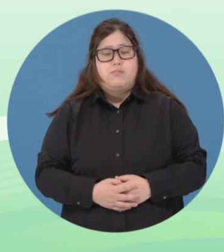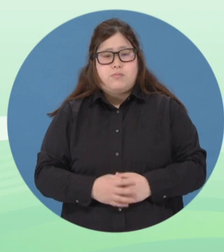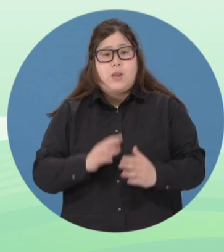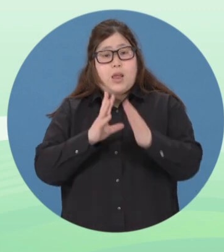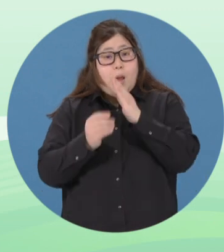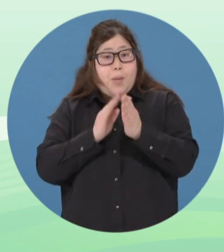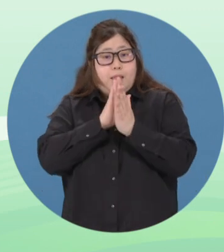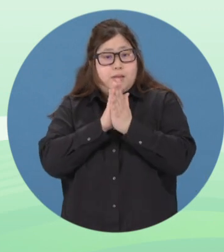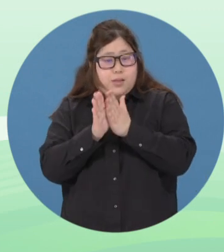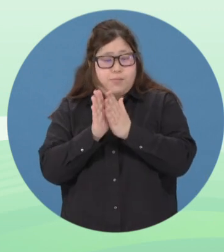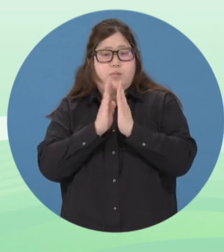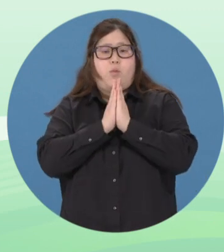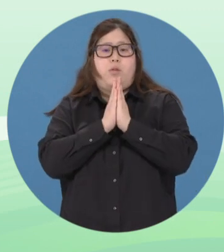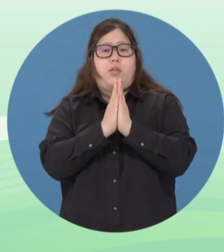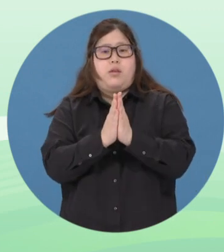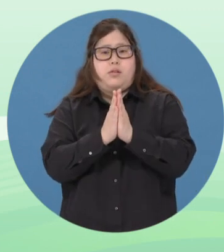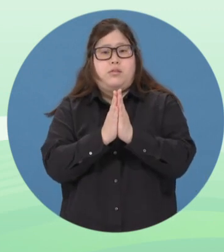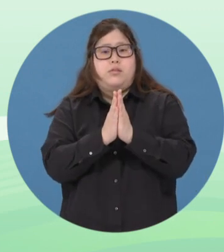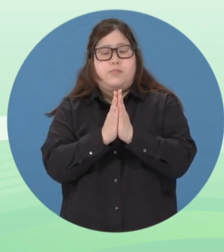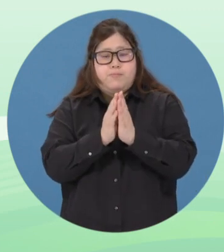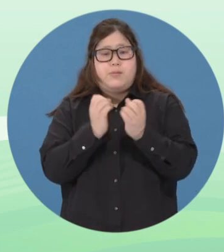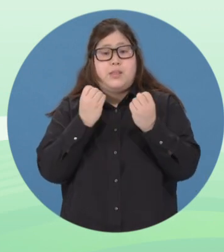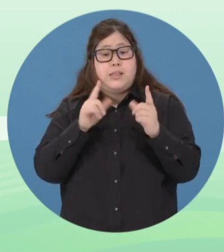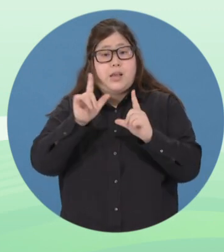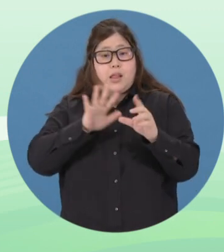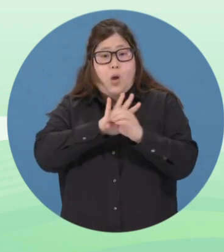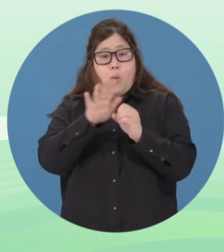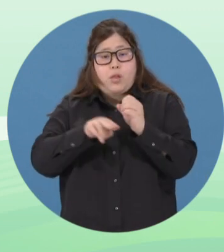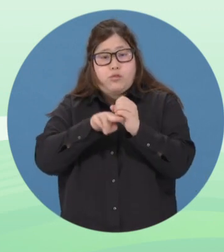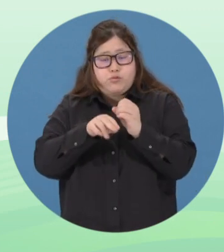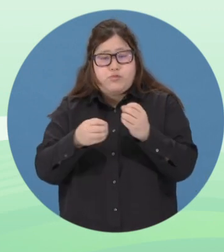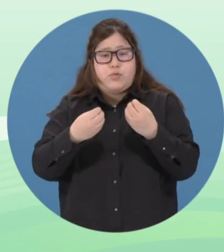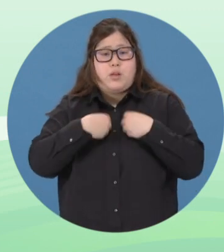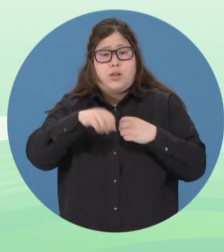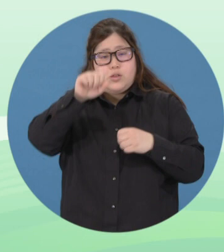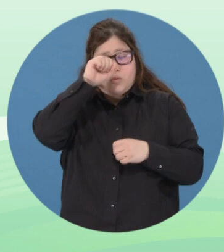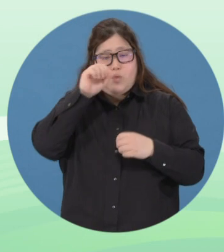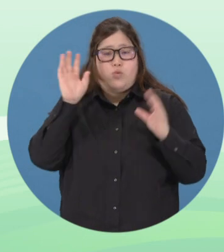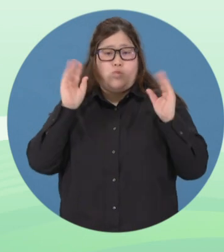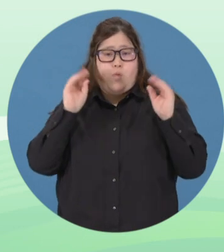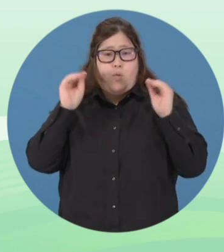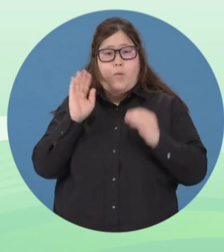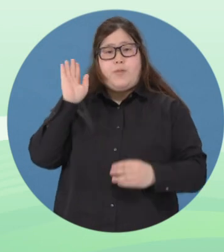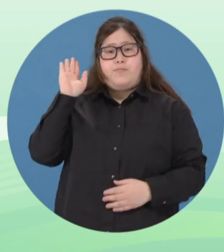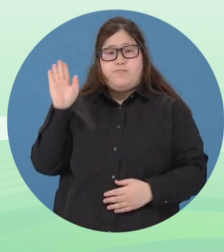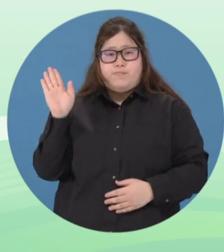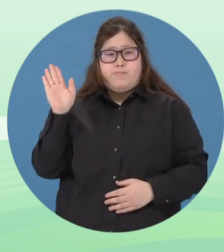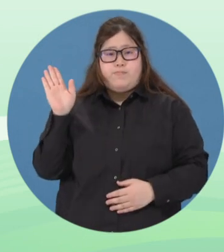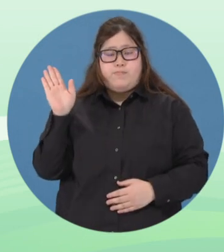県からのお願いです。新型コロナウイルス感染症の情報は県のホームページをご